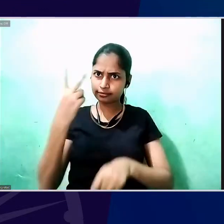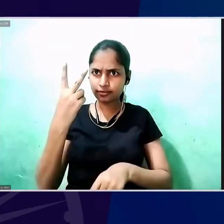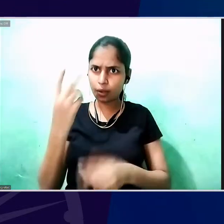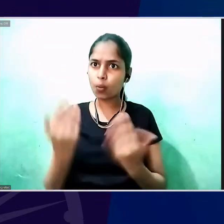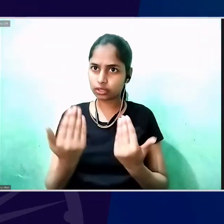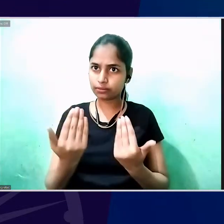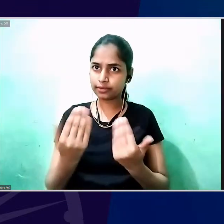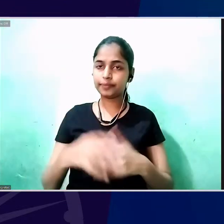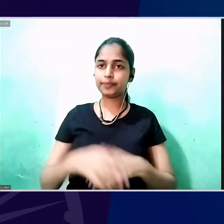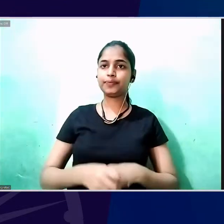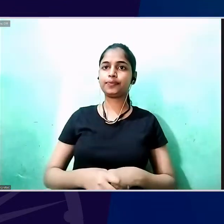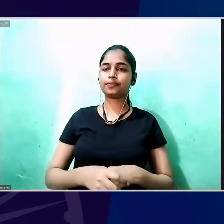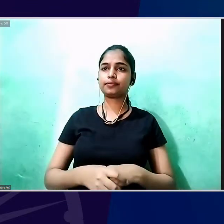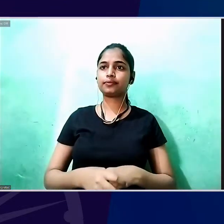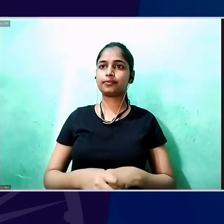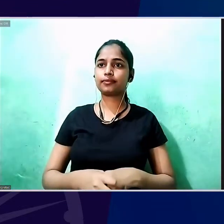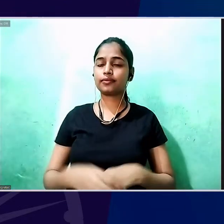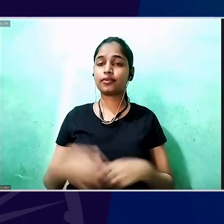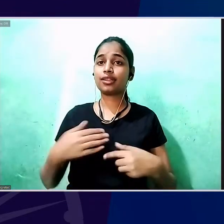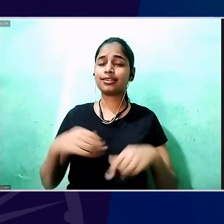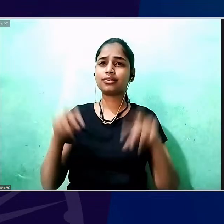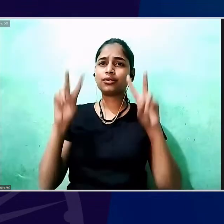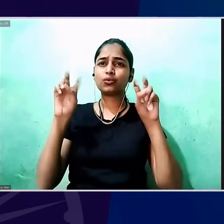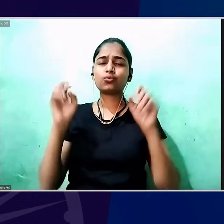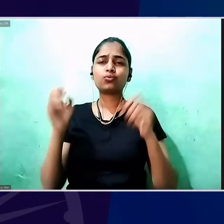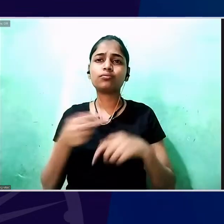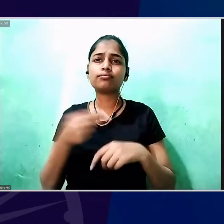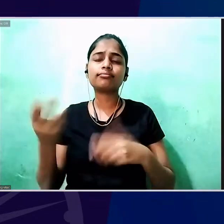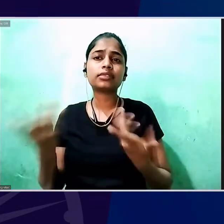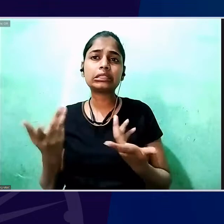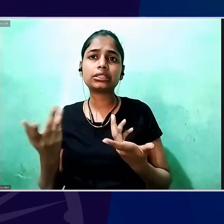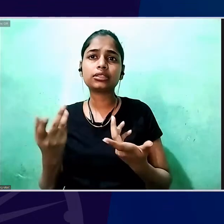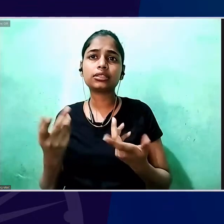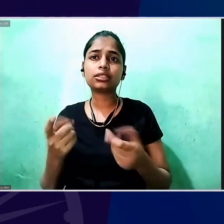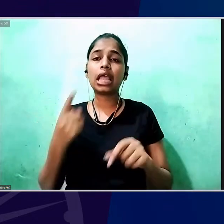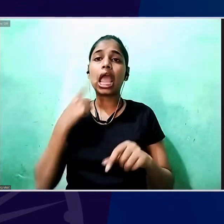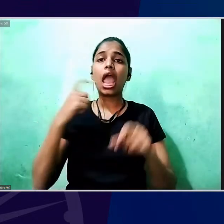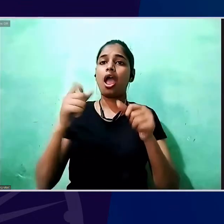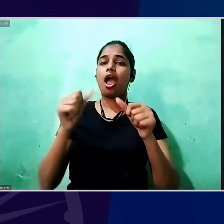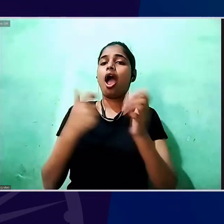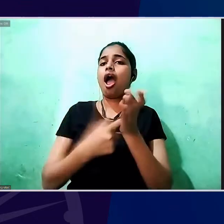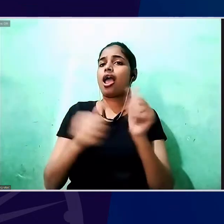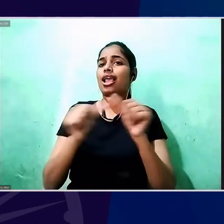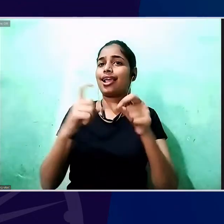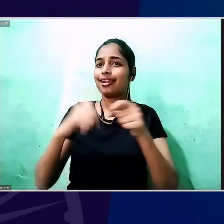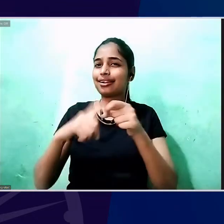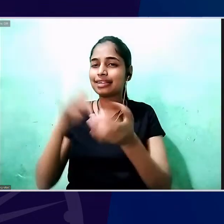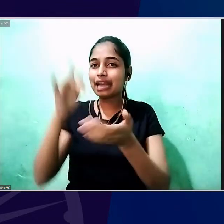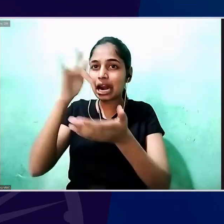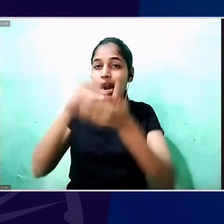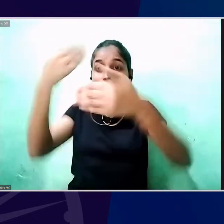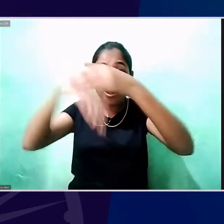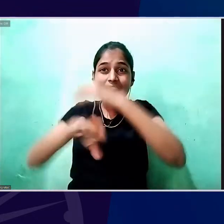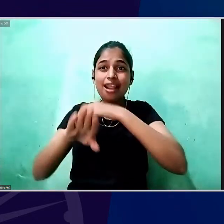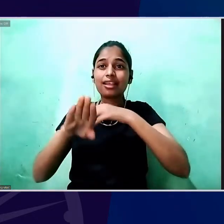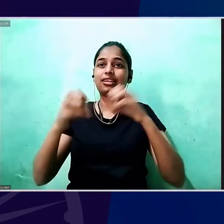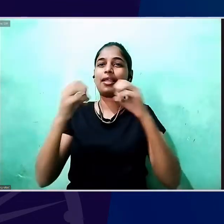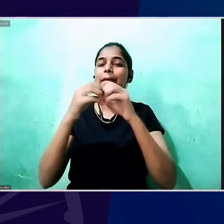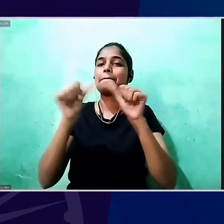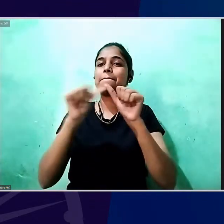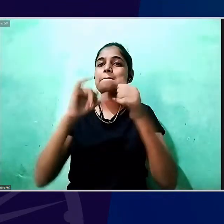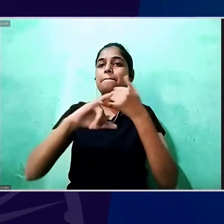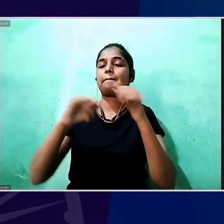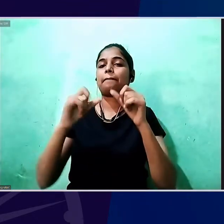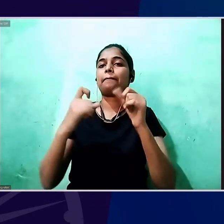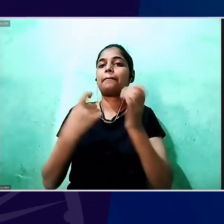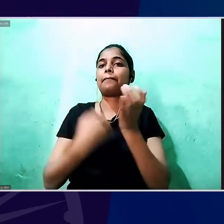बासरा. इट इज़ इन ईरान, राइट मैम? Iraq. Iraq. So let's move,